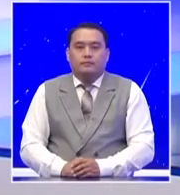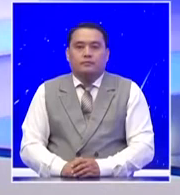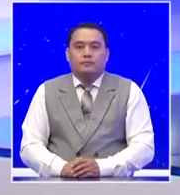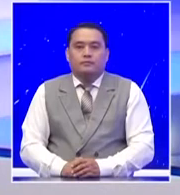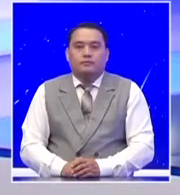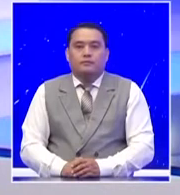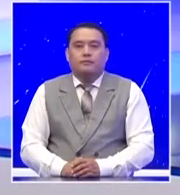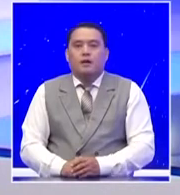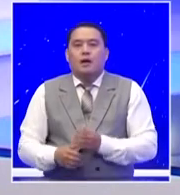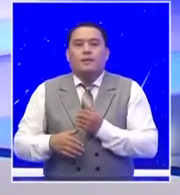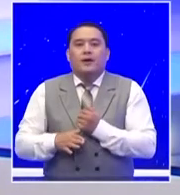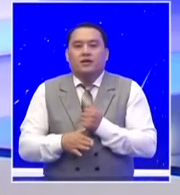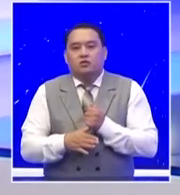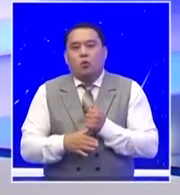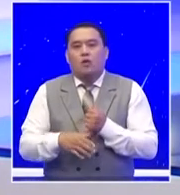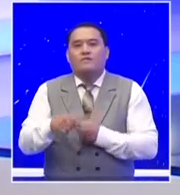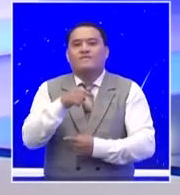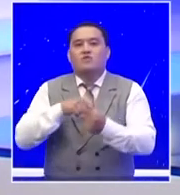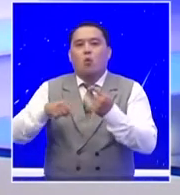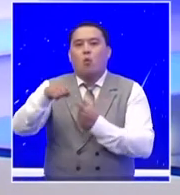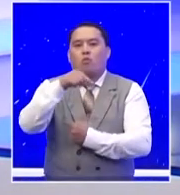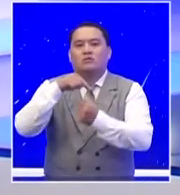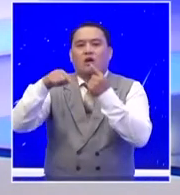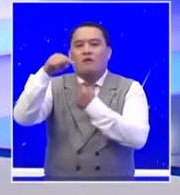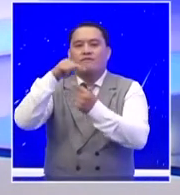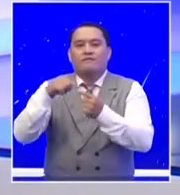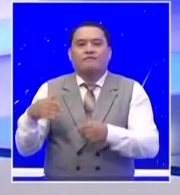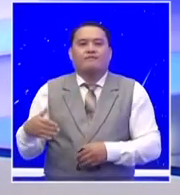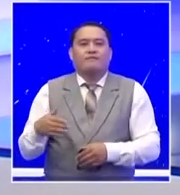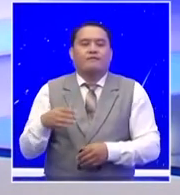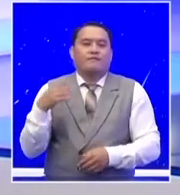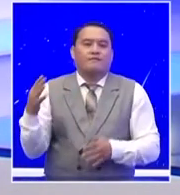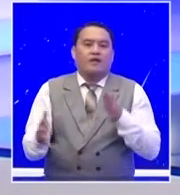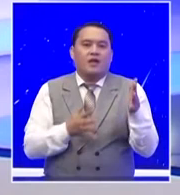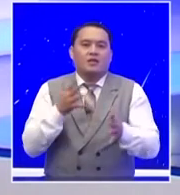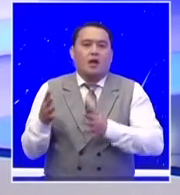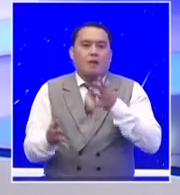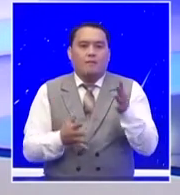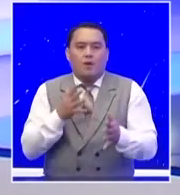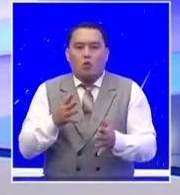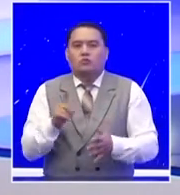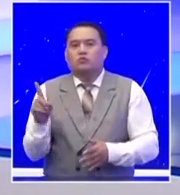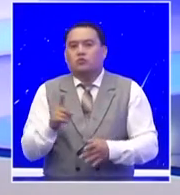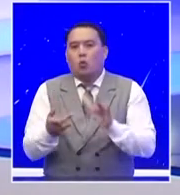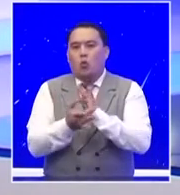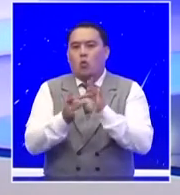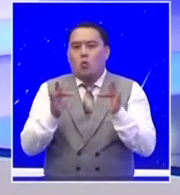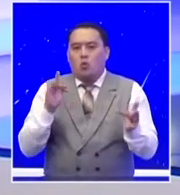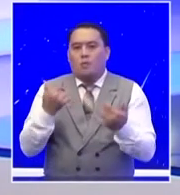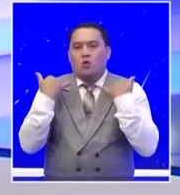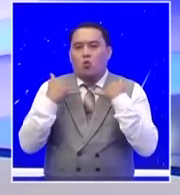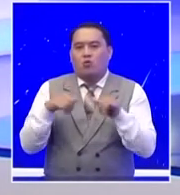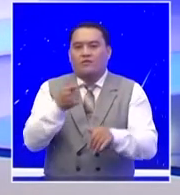Мангистау сняли на видео пылевой вихрь. Запечатлеть необычное явление удалось на месторождении Каламкас. Пользователи социальных сетей были